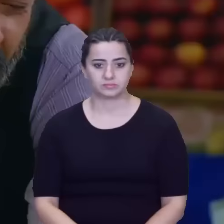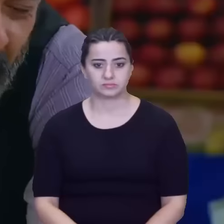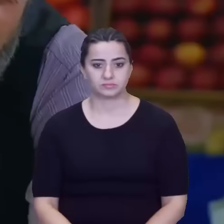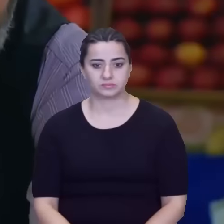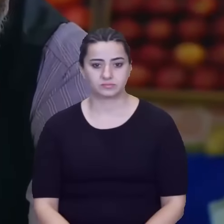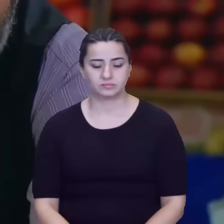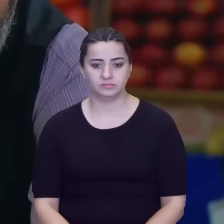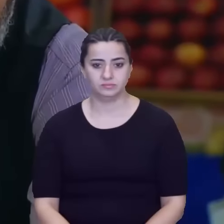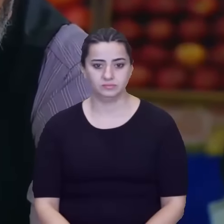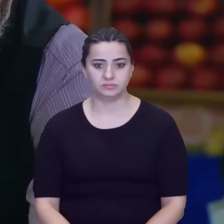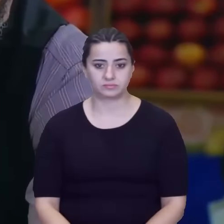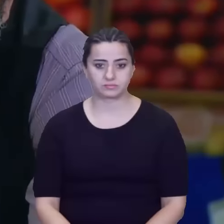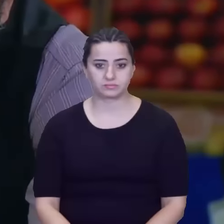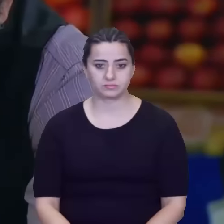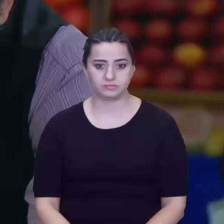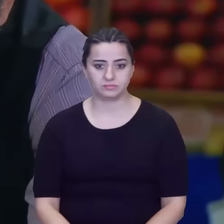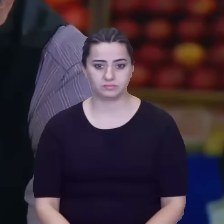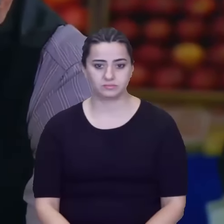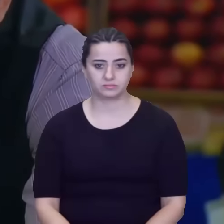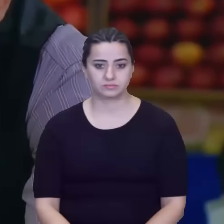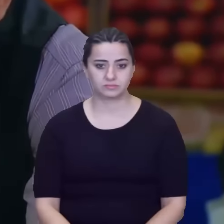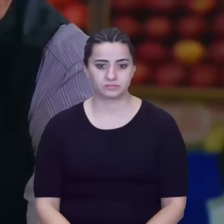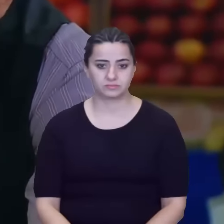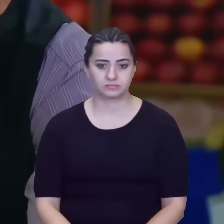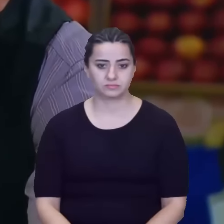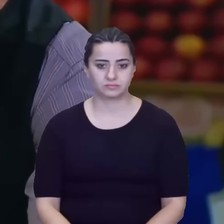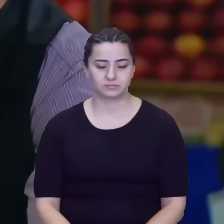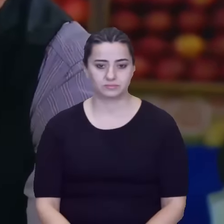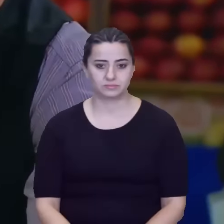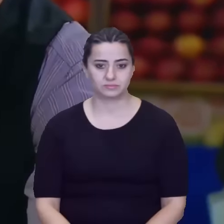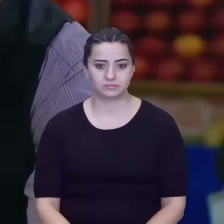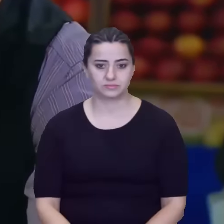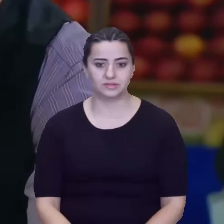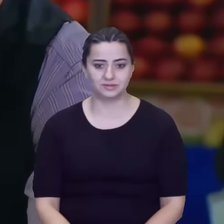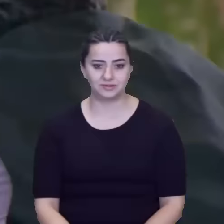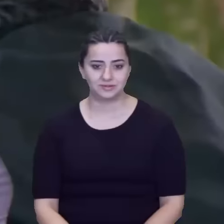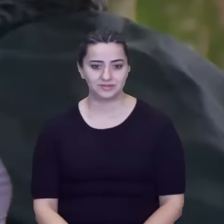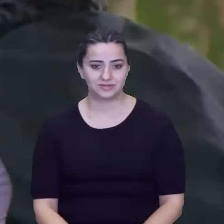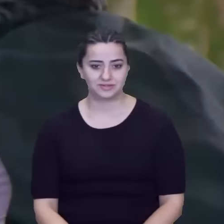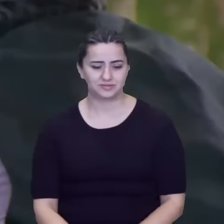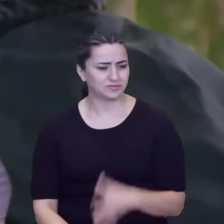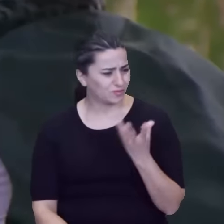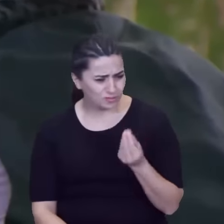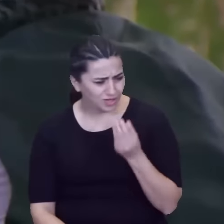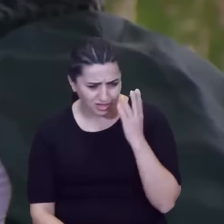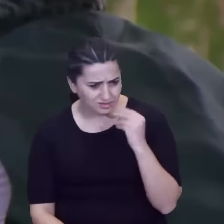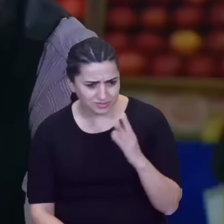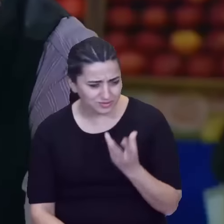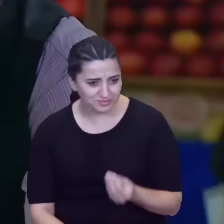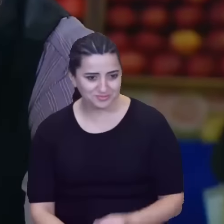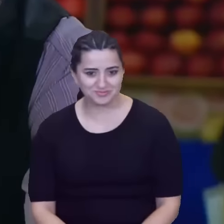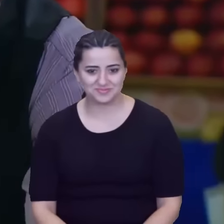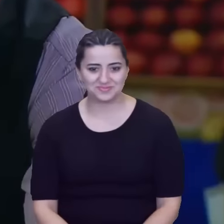arzuyla yaslanıp pozisyonunu aldı, susmuş masadan izliyor. Mesut çapkınca gözleriyle konuşmakta. Ne oluyor be, anlamıyorum, ne